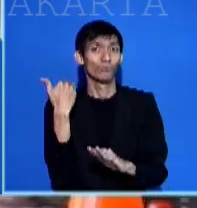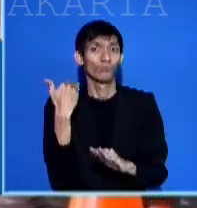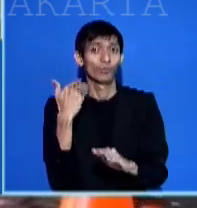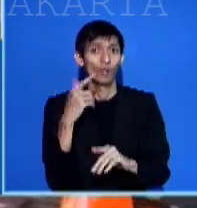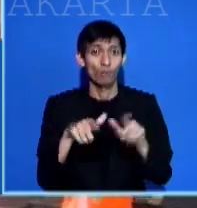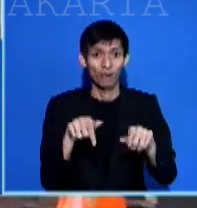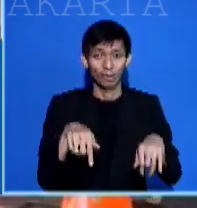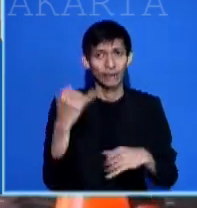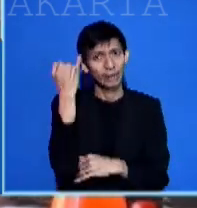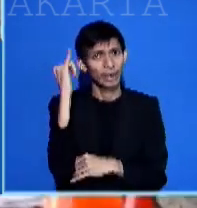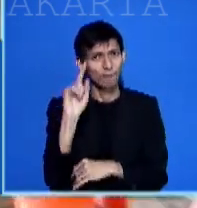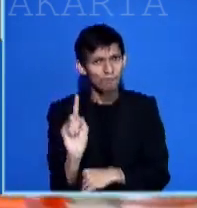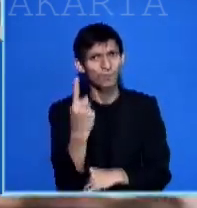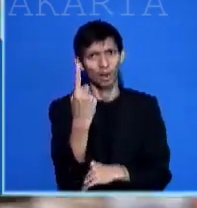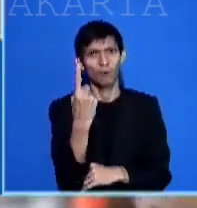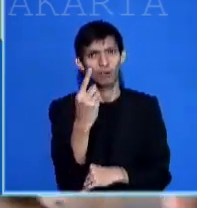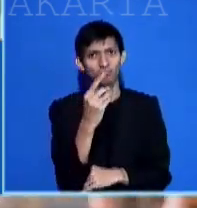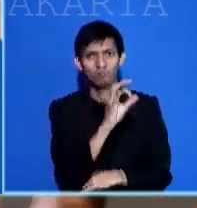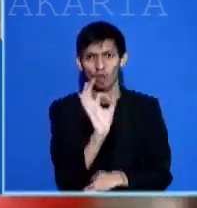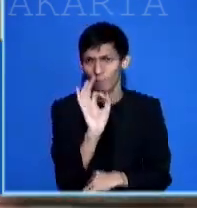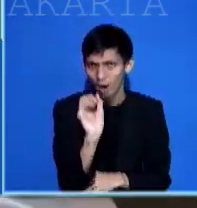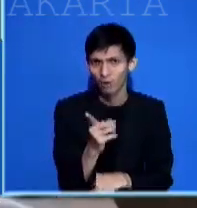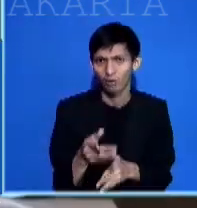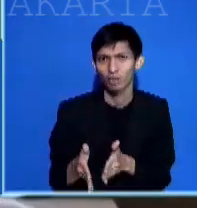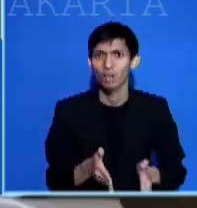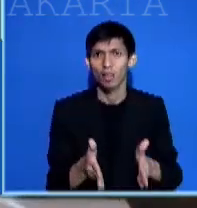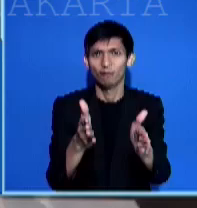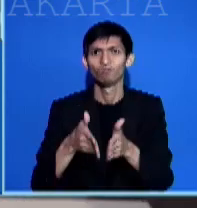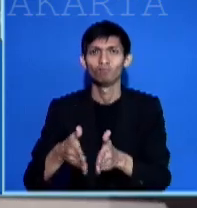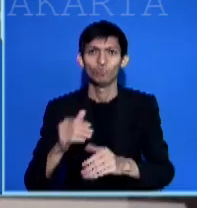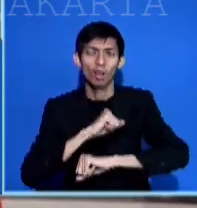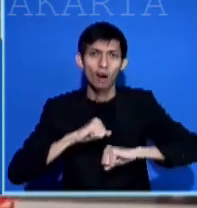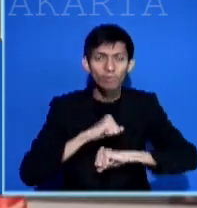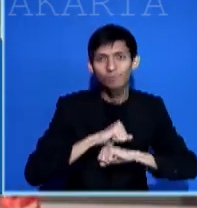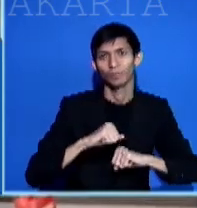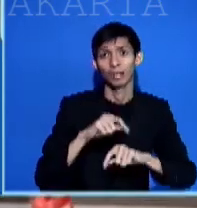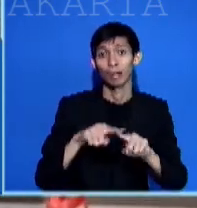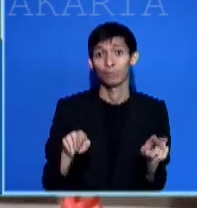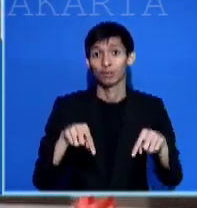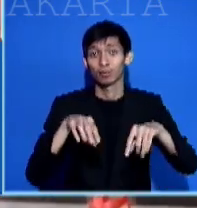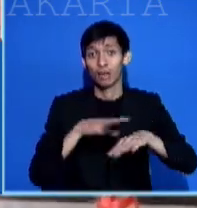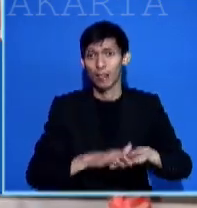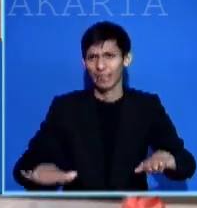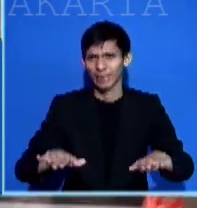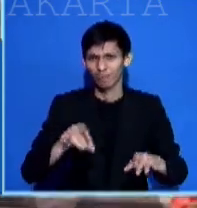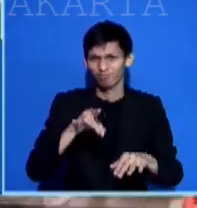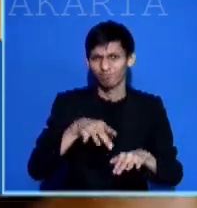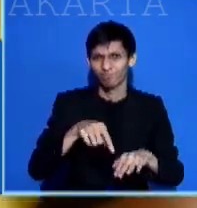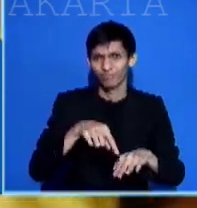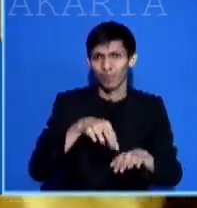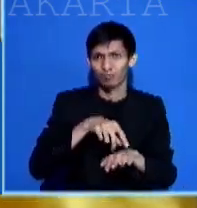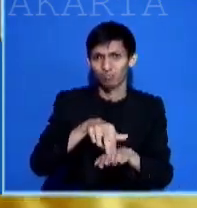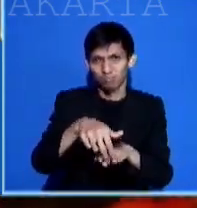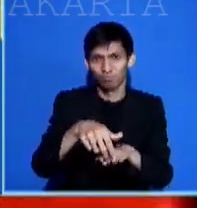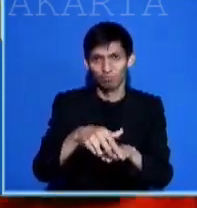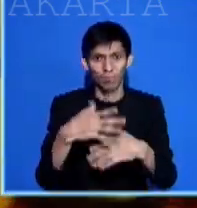inovasi pertama dilakukan bukan di lintasan atletik melainkan pada lantai keras di pusat perbelanjaan Ini mendapat sambutan